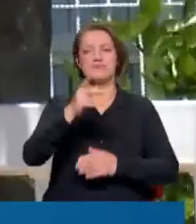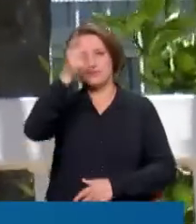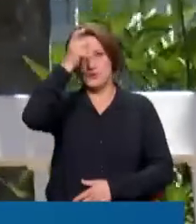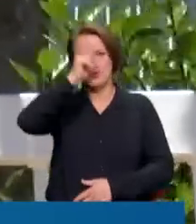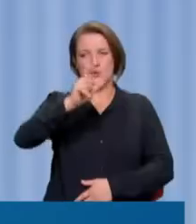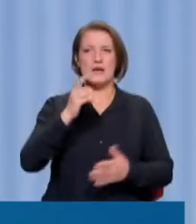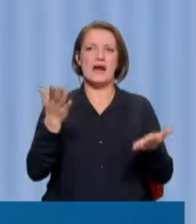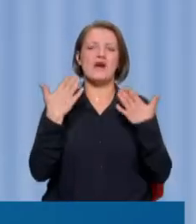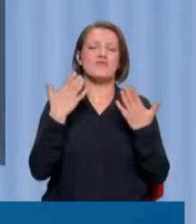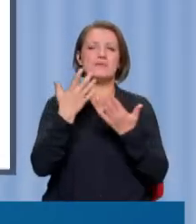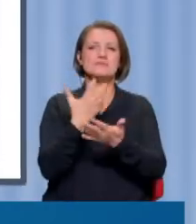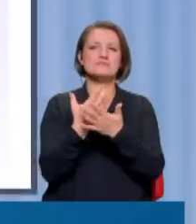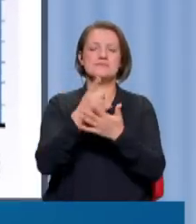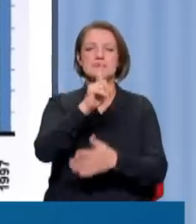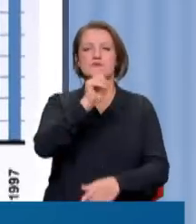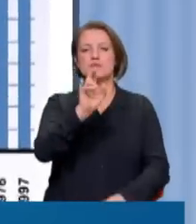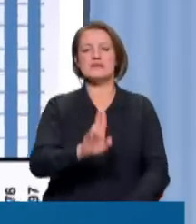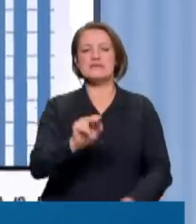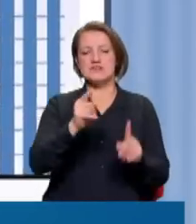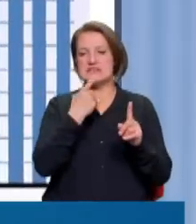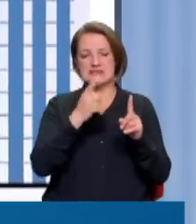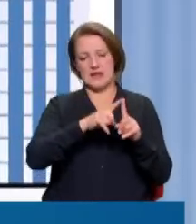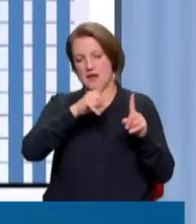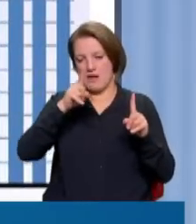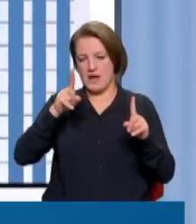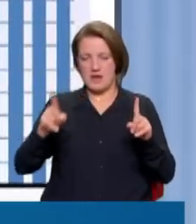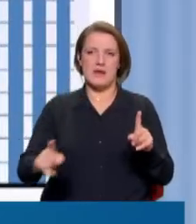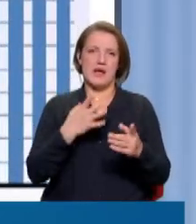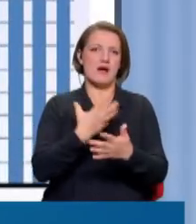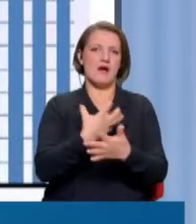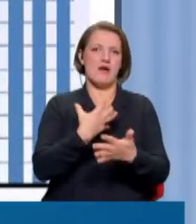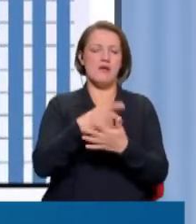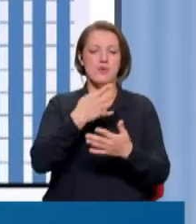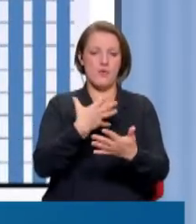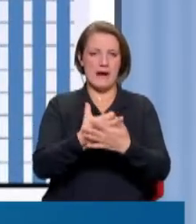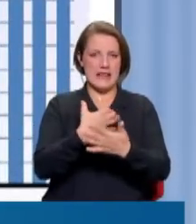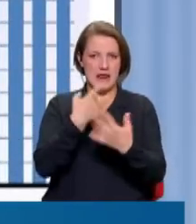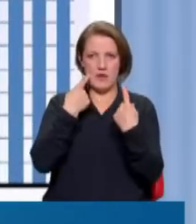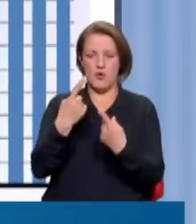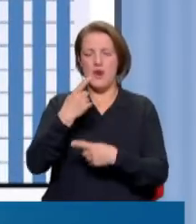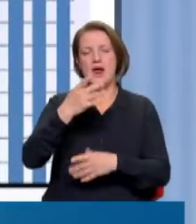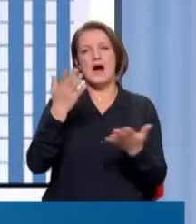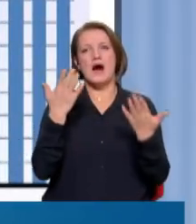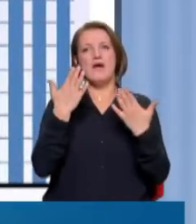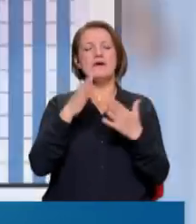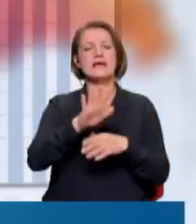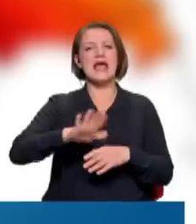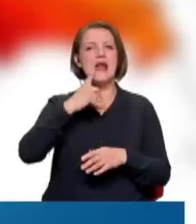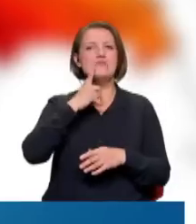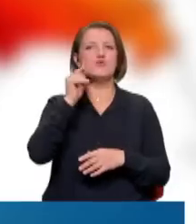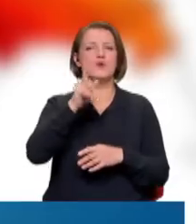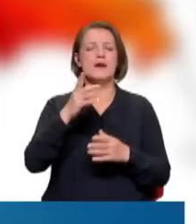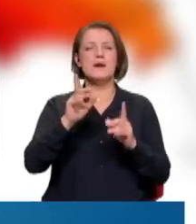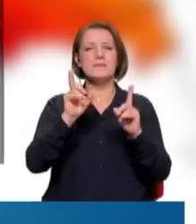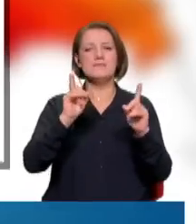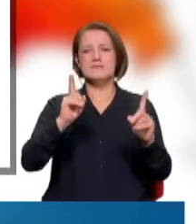Türkiye'de meteorolojik veriler 1970 yılından beri düzenli olarak tutuluyor Bu kayıtlar doğrultusunda Meteoroloji Genel Müdürlüğünün